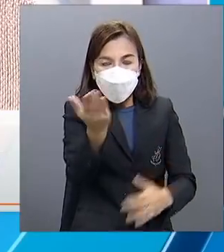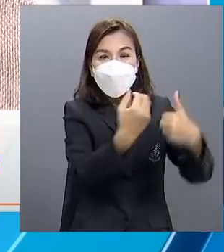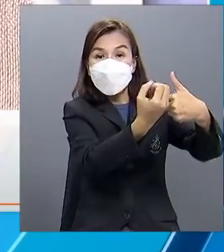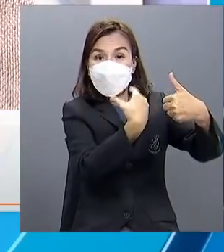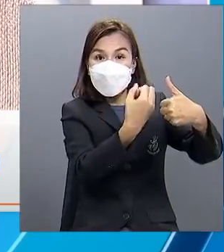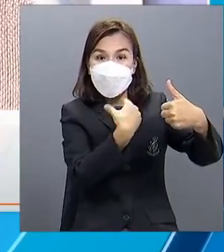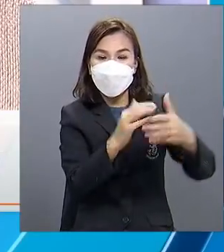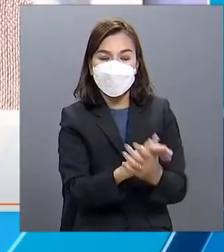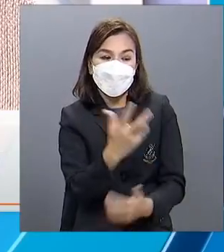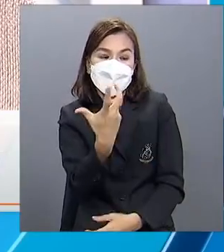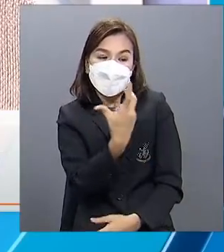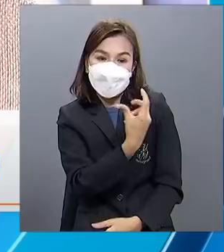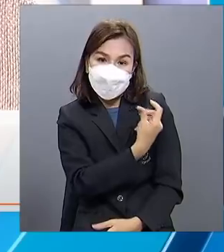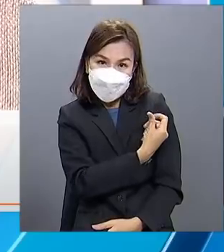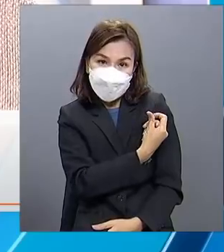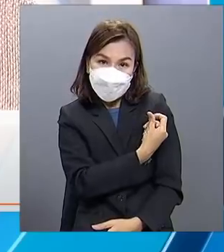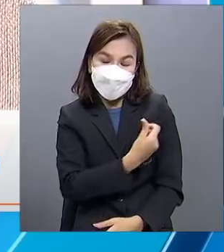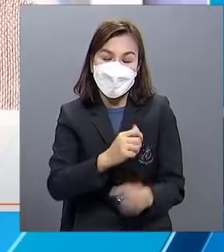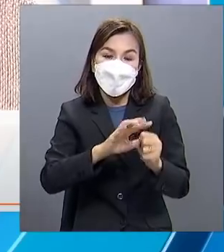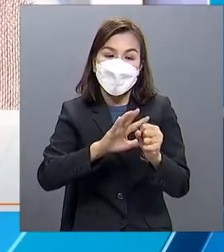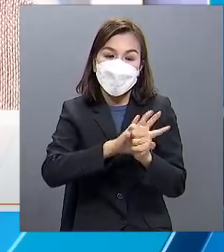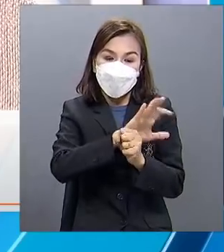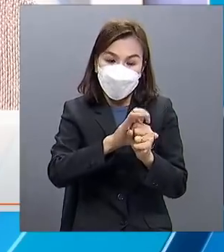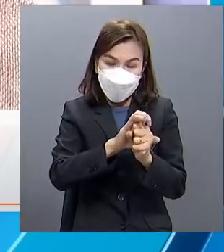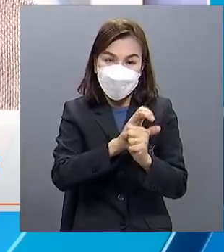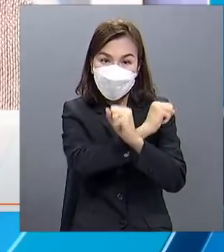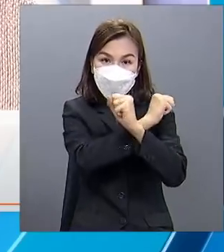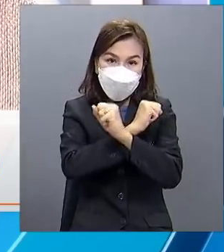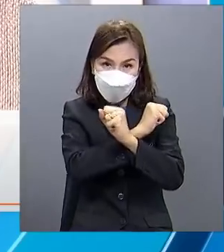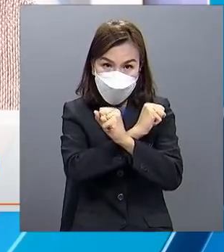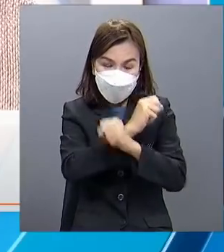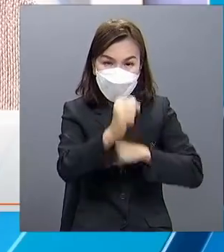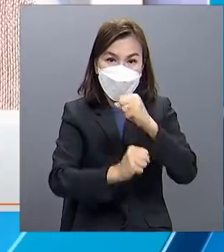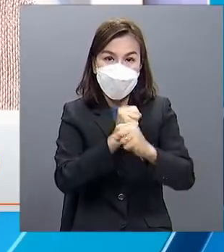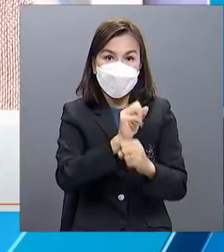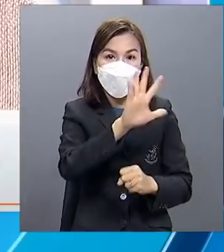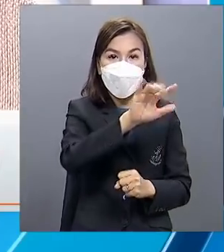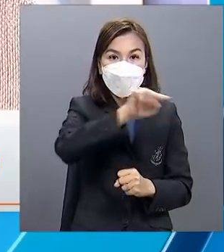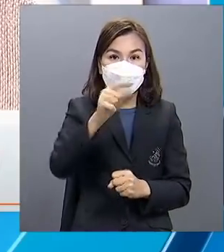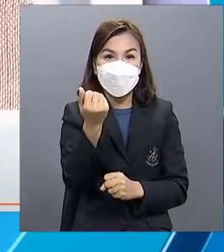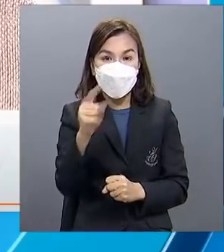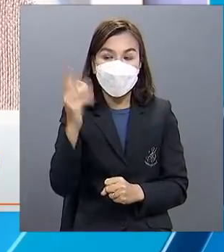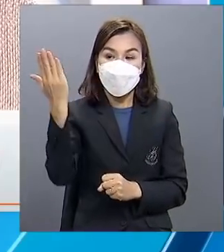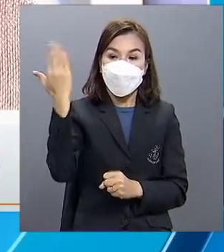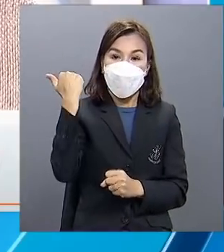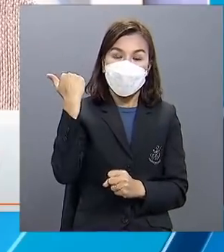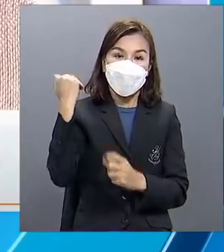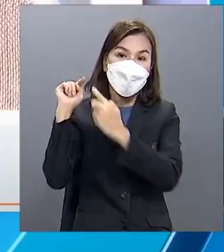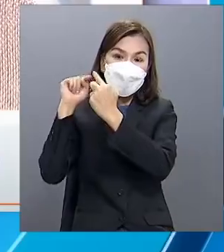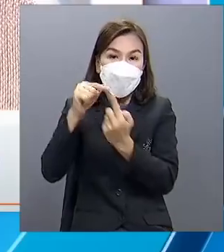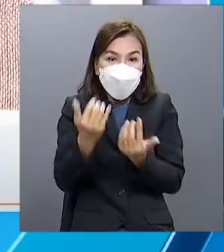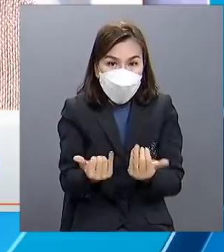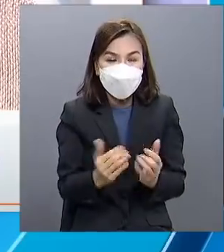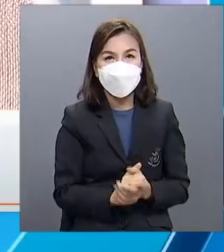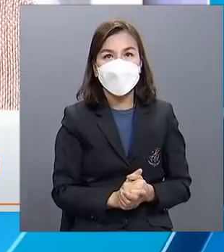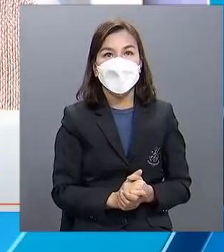สำหรับเด็กอายุ 5ถึง 11ปีเนี่ยที่ได้รับกันไปนะเมื่อวานจนถึงวันนี้ในเรื่องของผลข้างเคียงนะหรือว่าเรื่องการดูแลต้อง